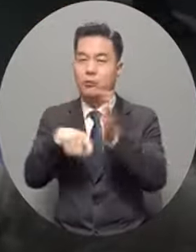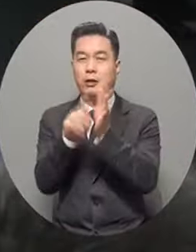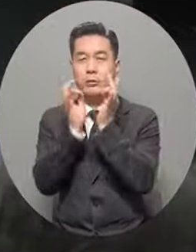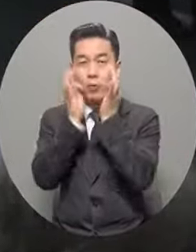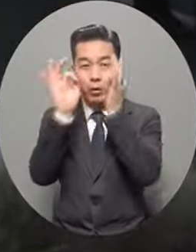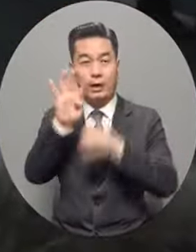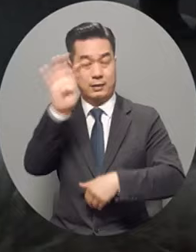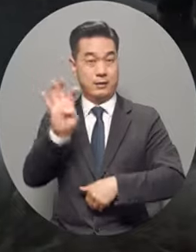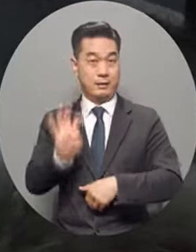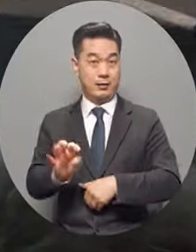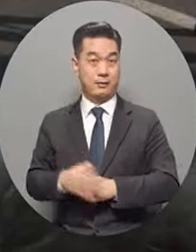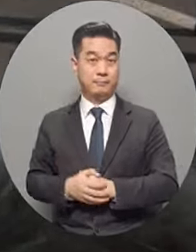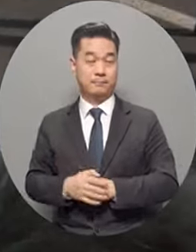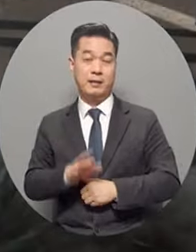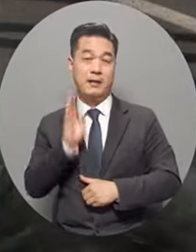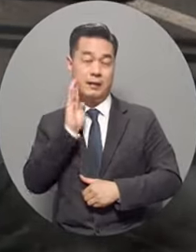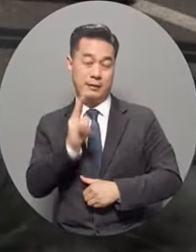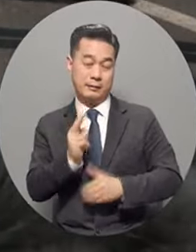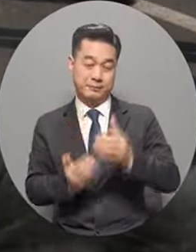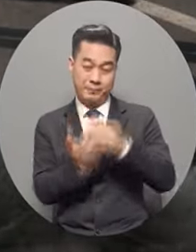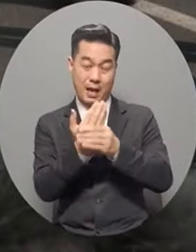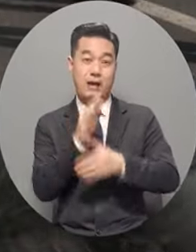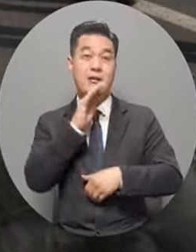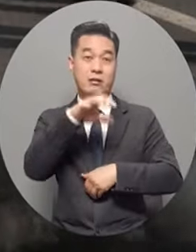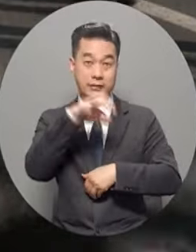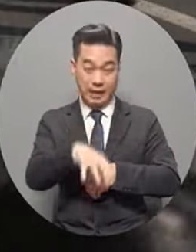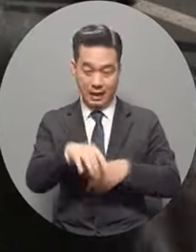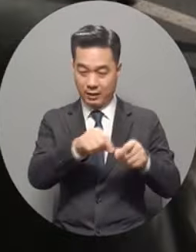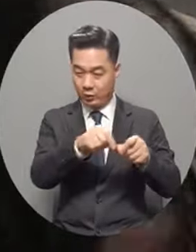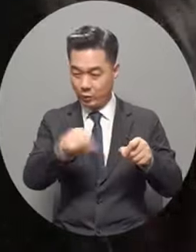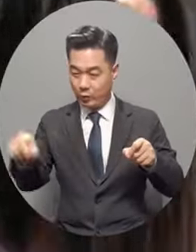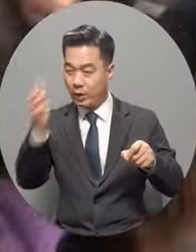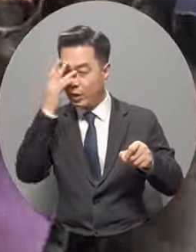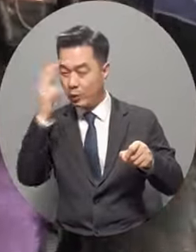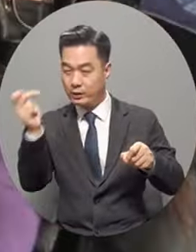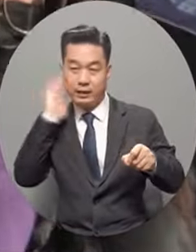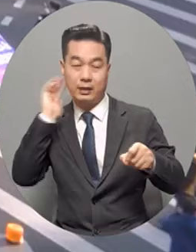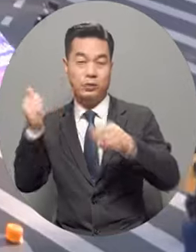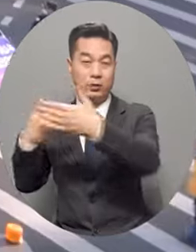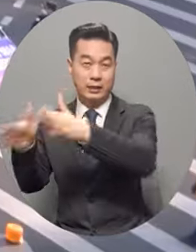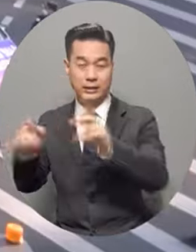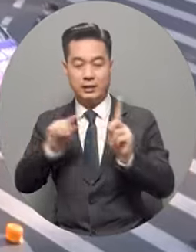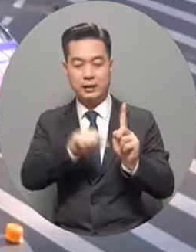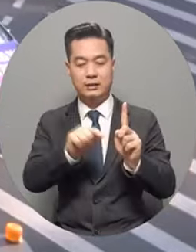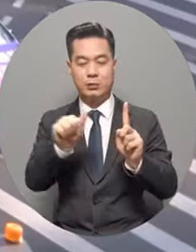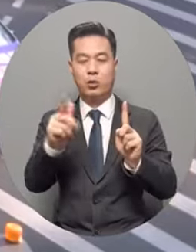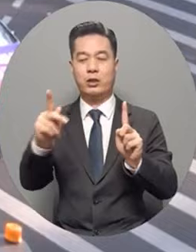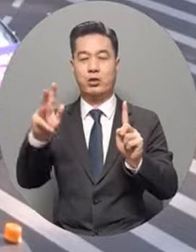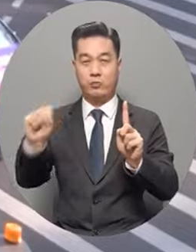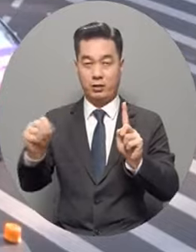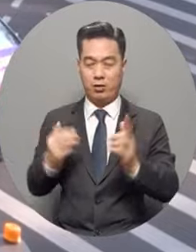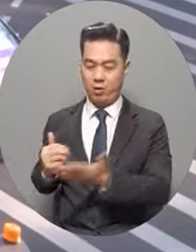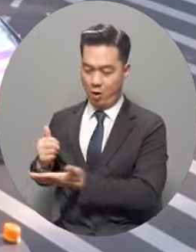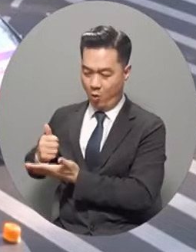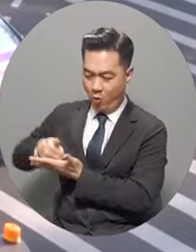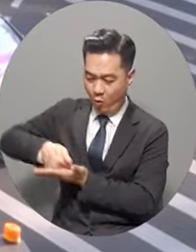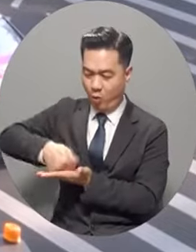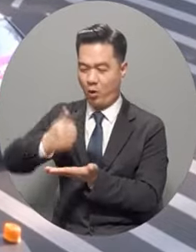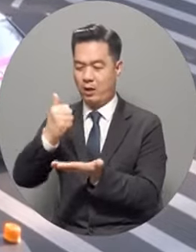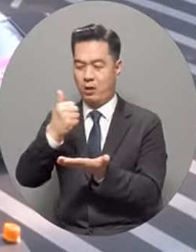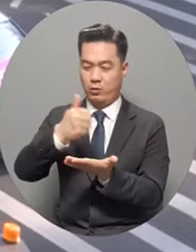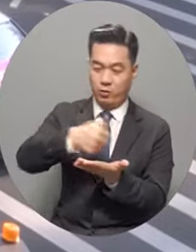현장에서 용산 대통령실까지 약 1.5km 구간을 오체 투지로 행진했습니다. 당초 경찰은